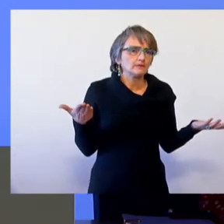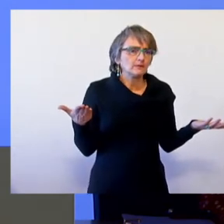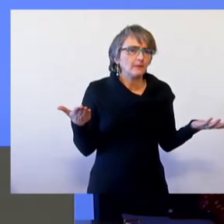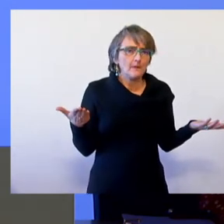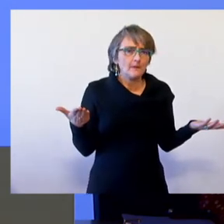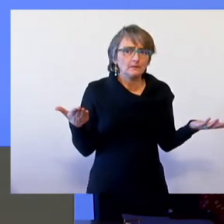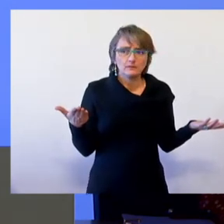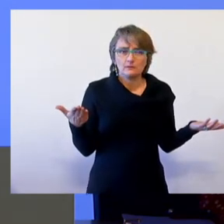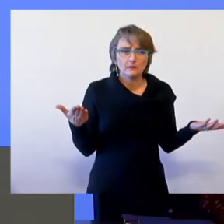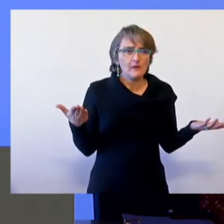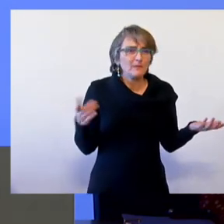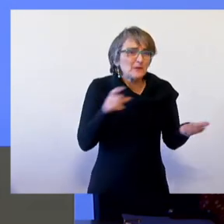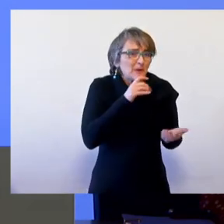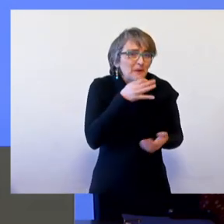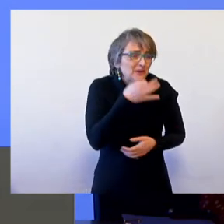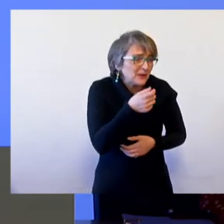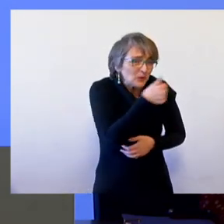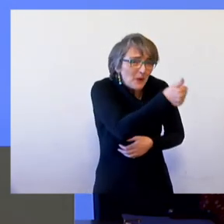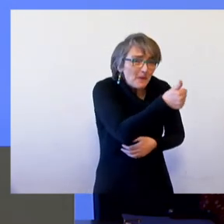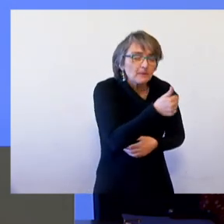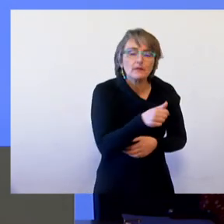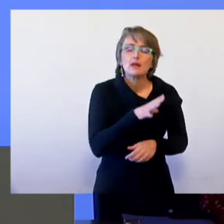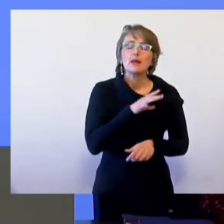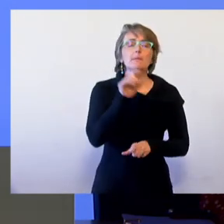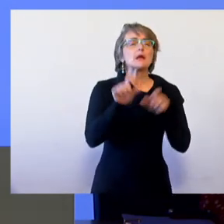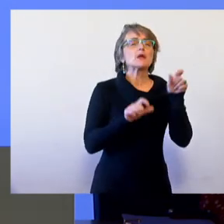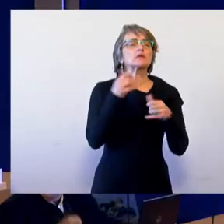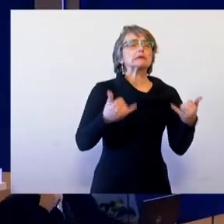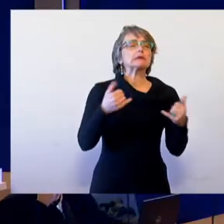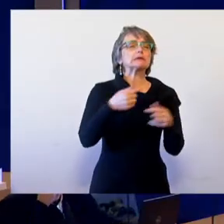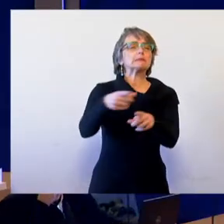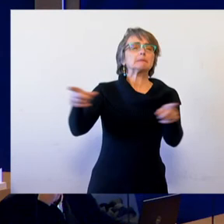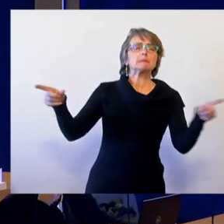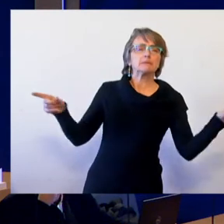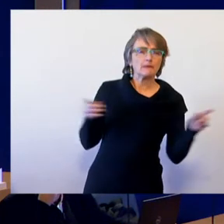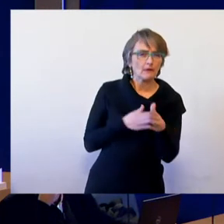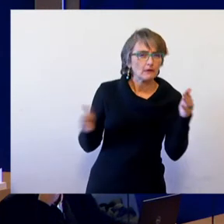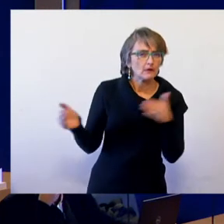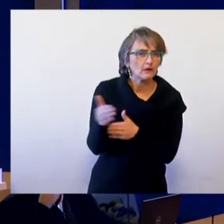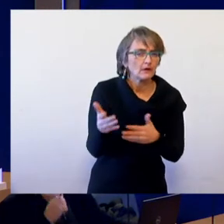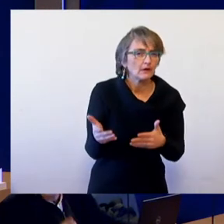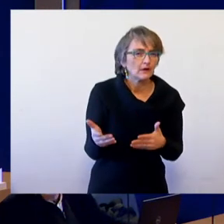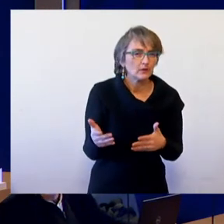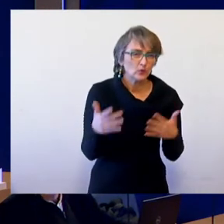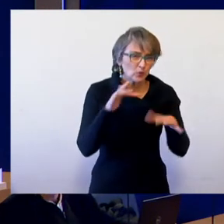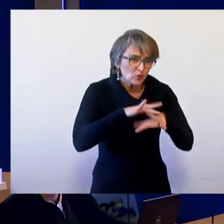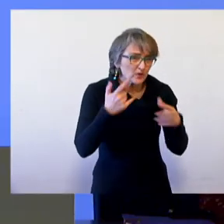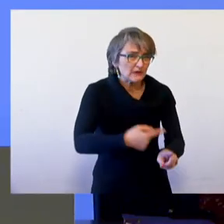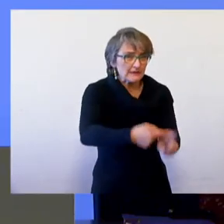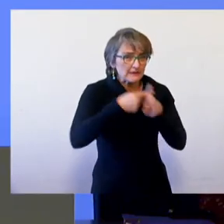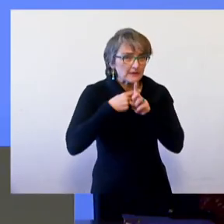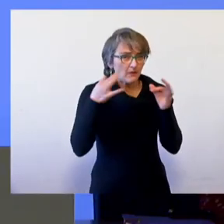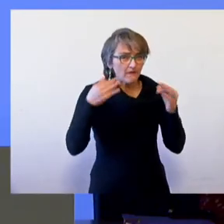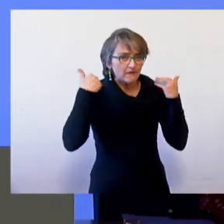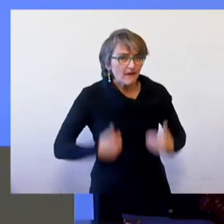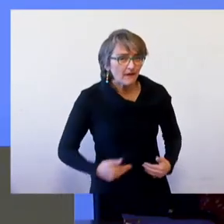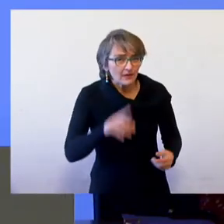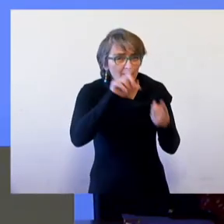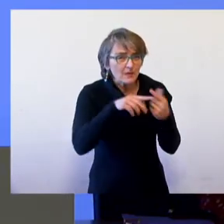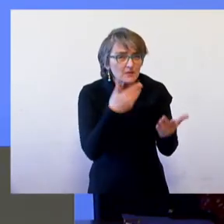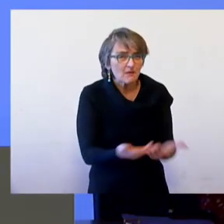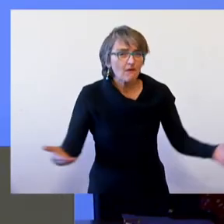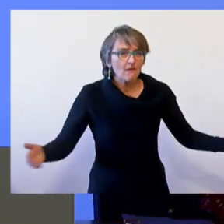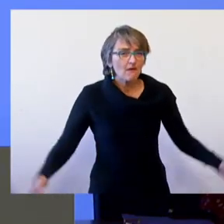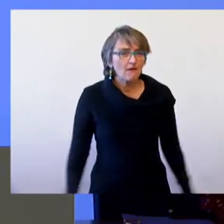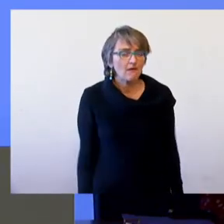Comme certains ici, vous savez, voilà, et vous m'avez déjà visé sur cela. Mais vos amis